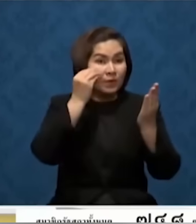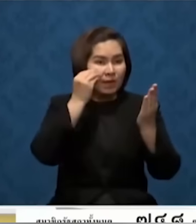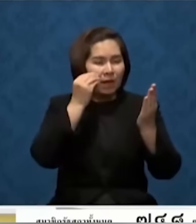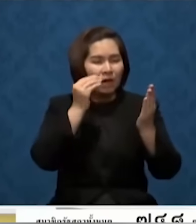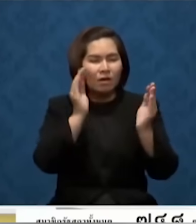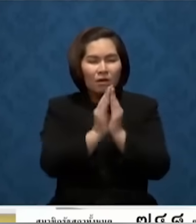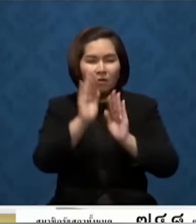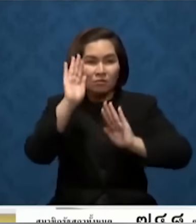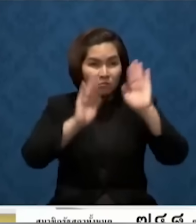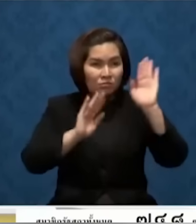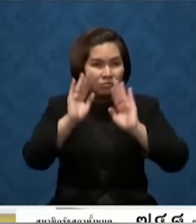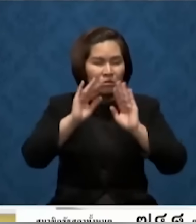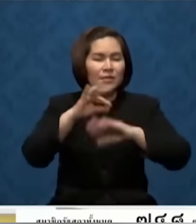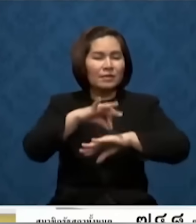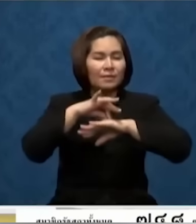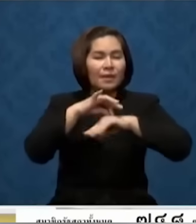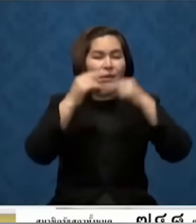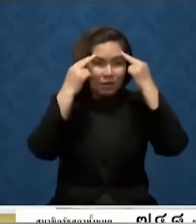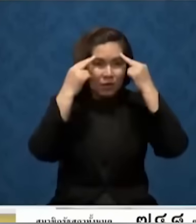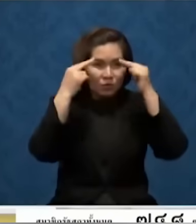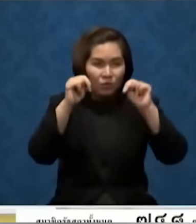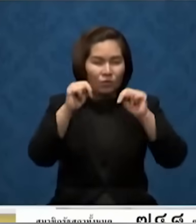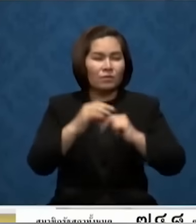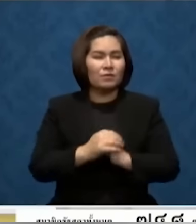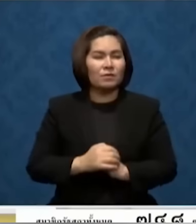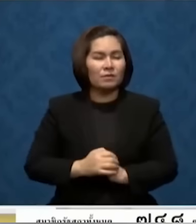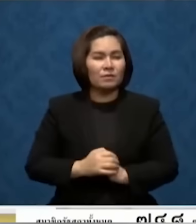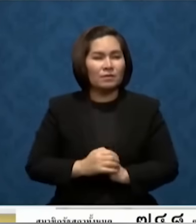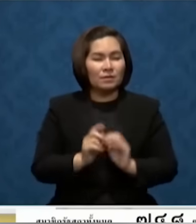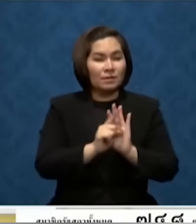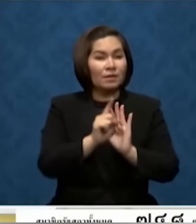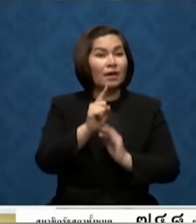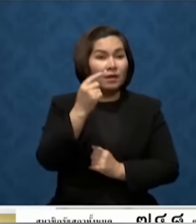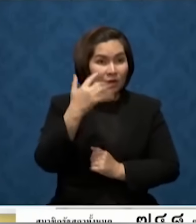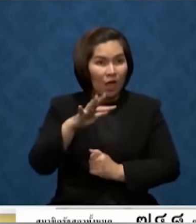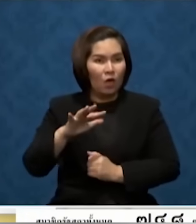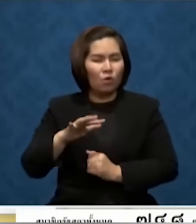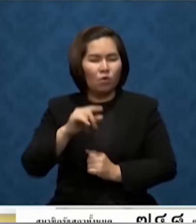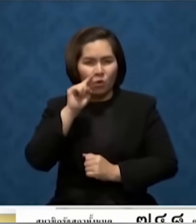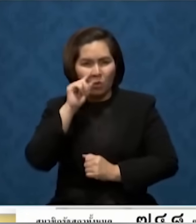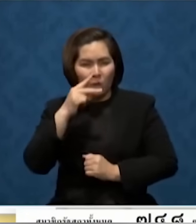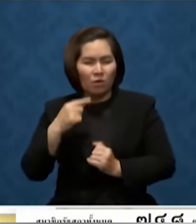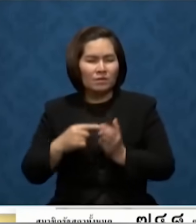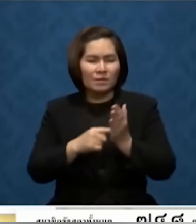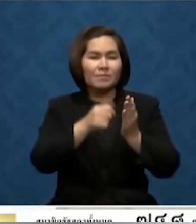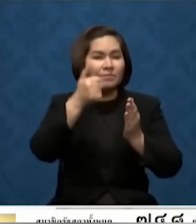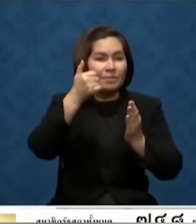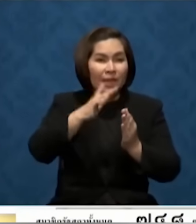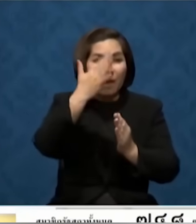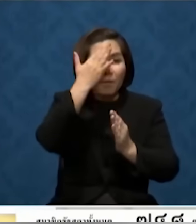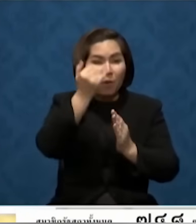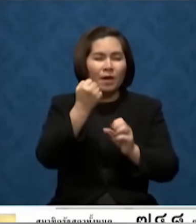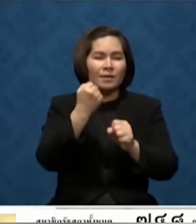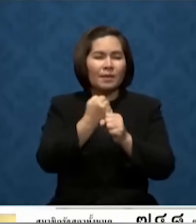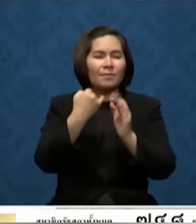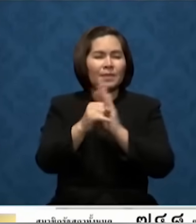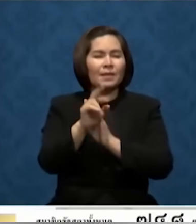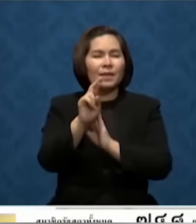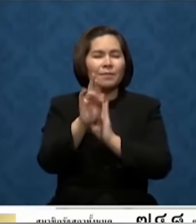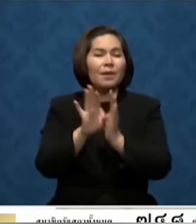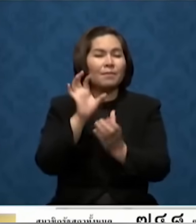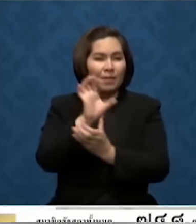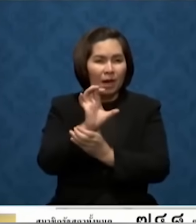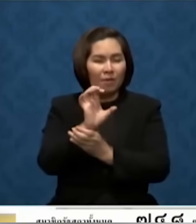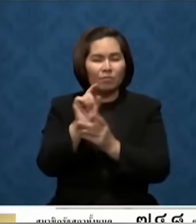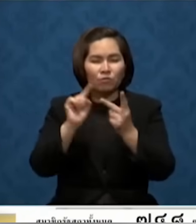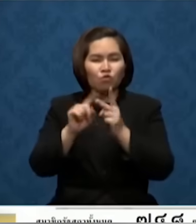ตน์มาเป็นมาดำรงตำแหน่งนายกรัฐมนตรีอีกครั้งหนึ่งไม่สามารถทำได้เป็นการผิดข้อบังคับและผิดกฎหมายครับขอบคุณ